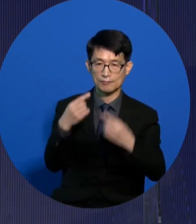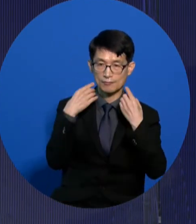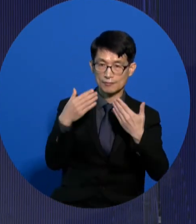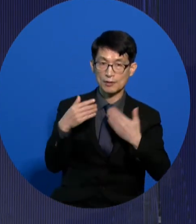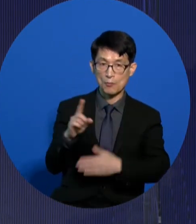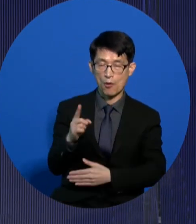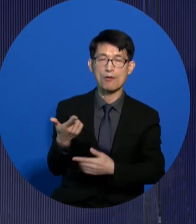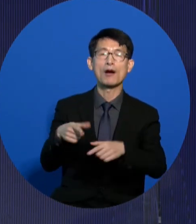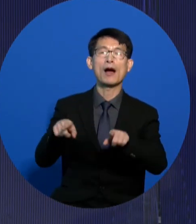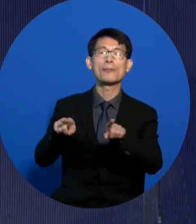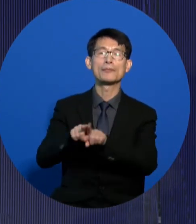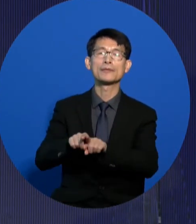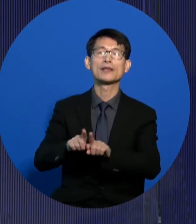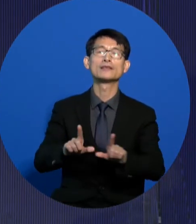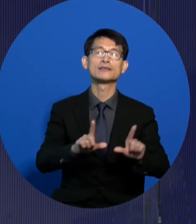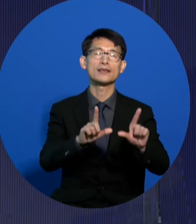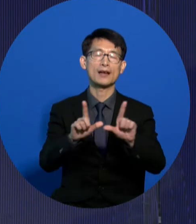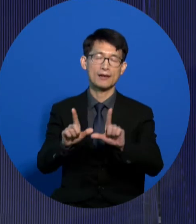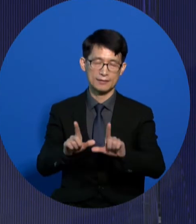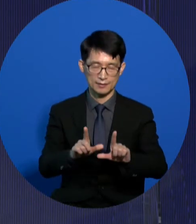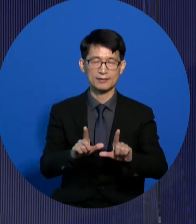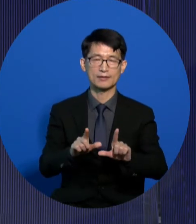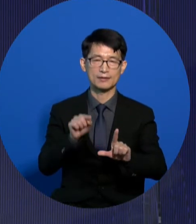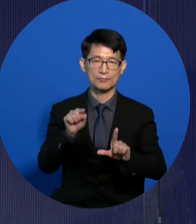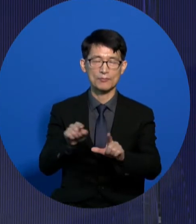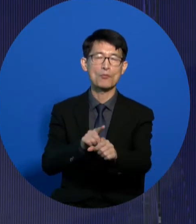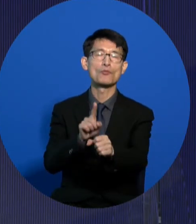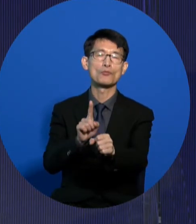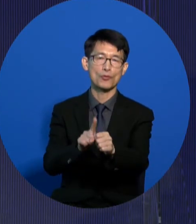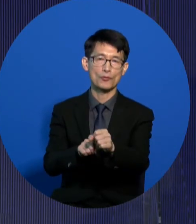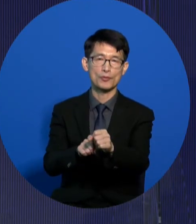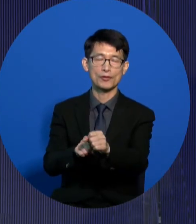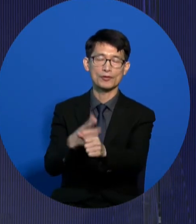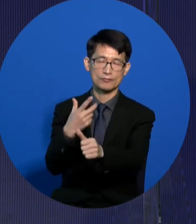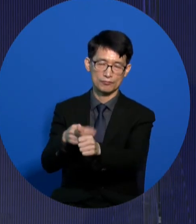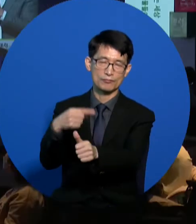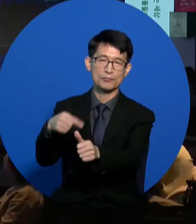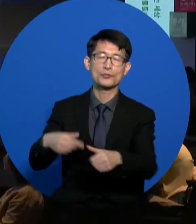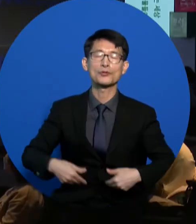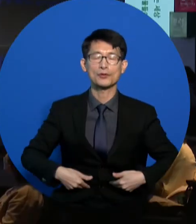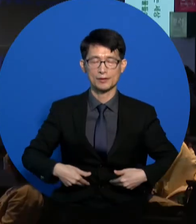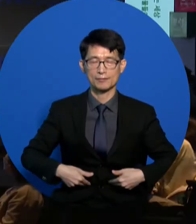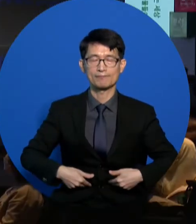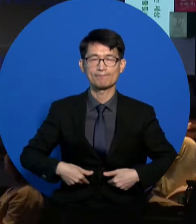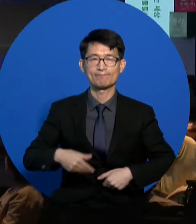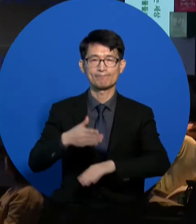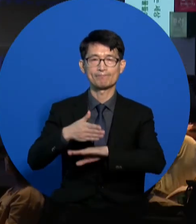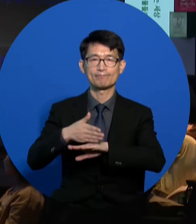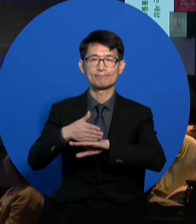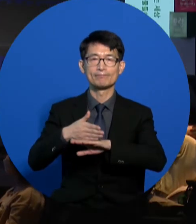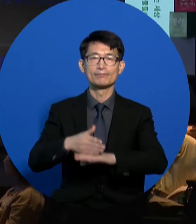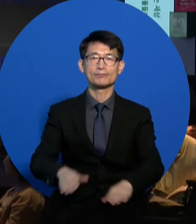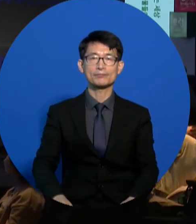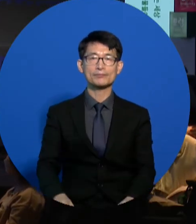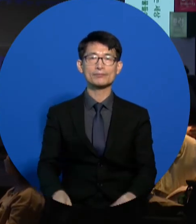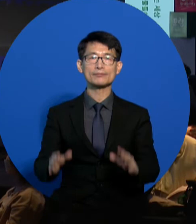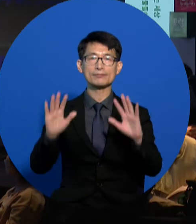나갈 수 있는 사회가 되지 않을까라는 생각을 하고 있습니다. 감사합니다. 네, 감사합니다.